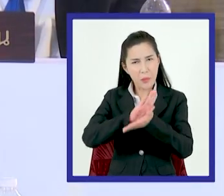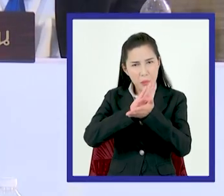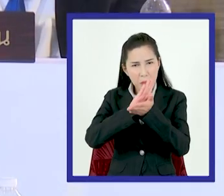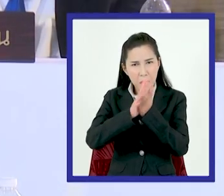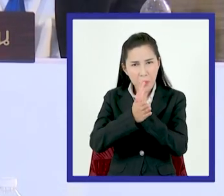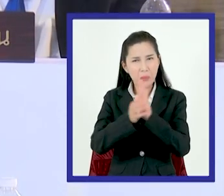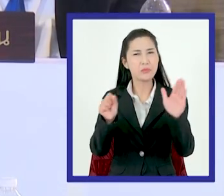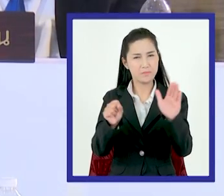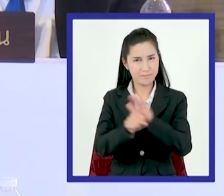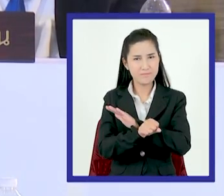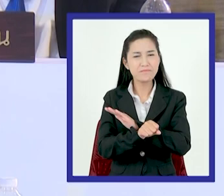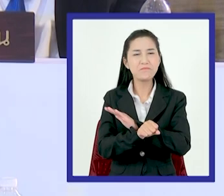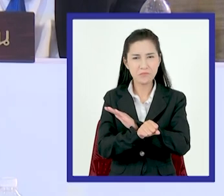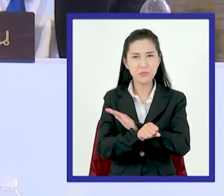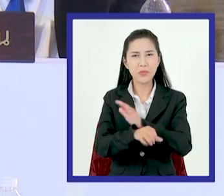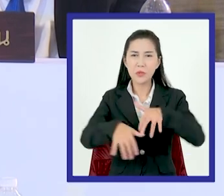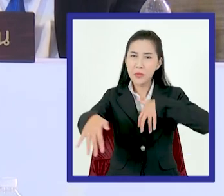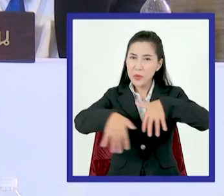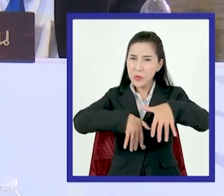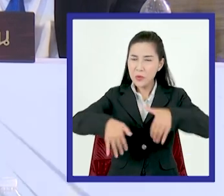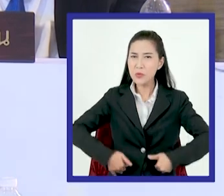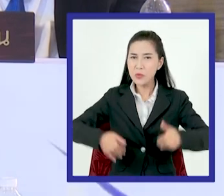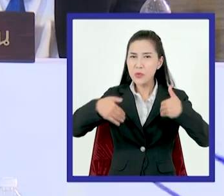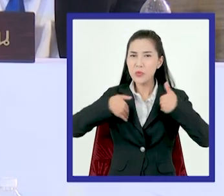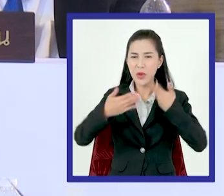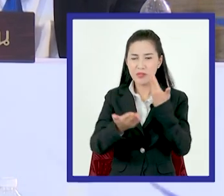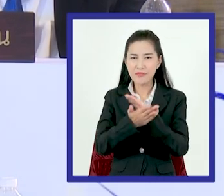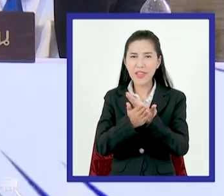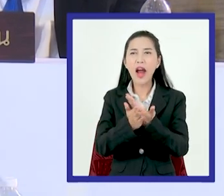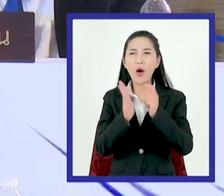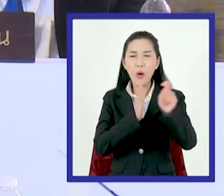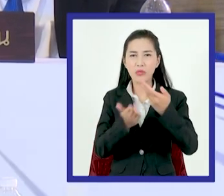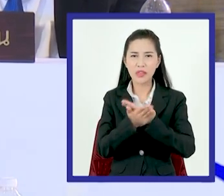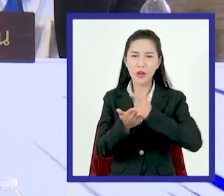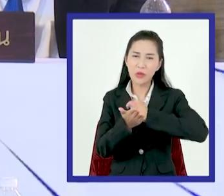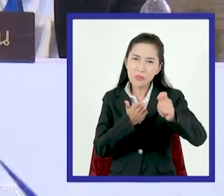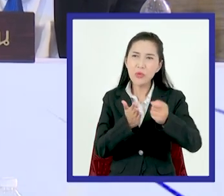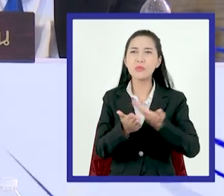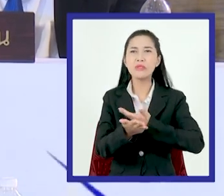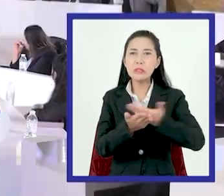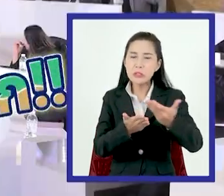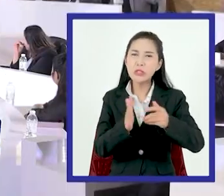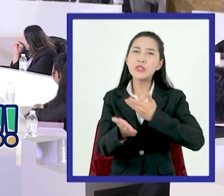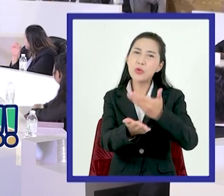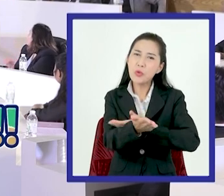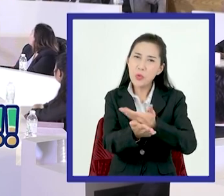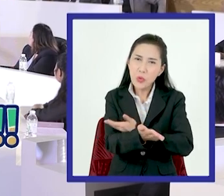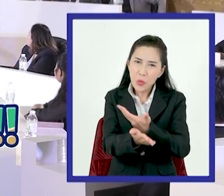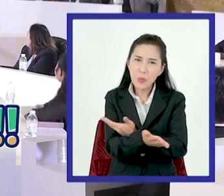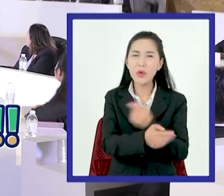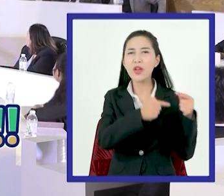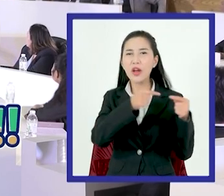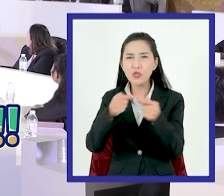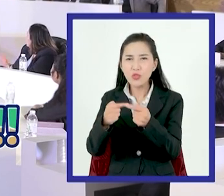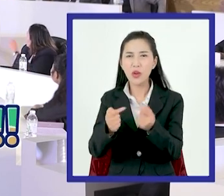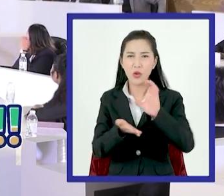ให้มันเต็มที่นะครับเพื่อปากท้องพี่น้องประชาชนเงินออกปุ๊บซื้อหวยปั๊บเงินออกปุ๊บซื้อหวยปั๊บเป็นการต่อยอดเป็นการ